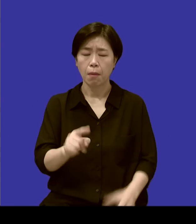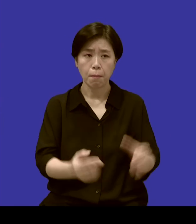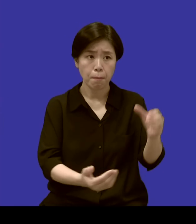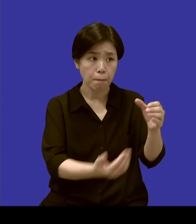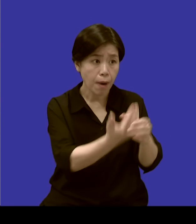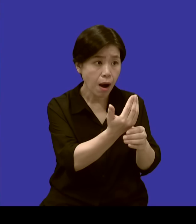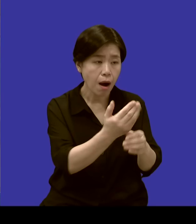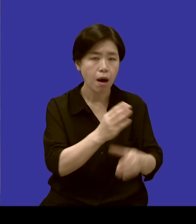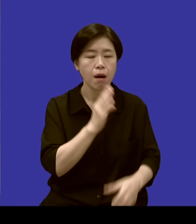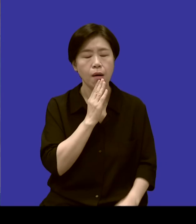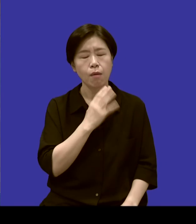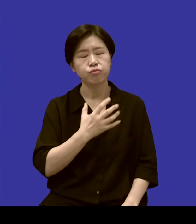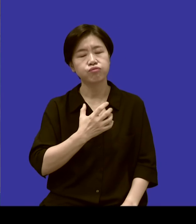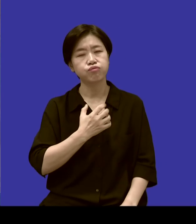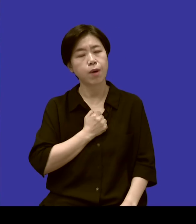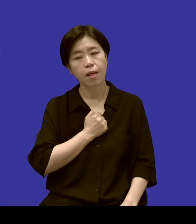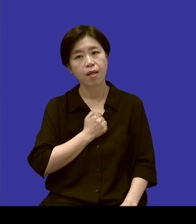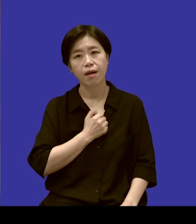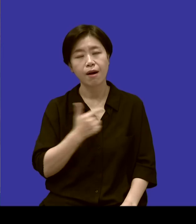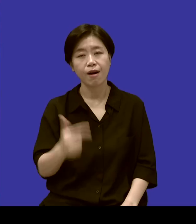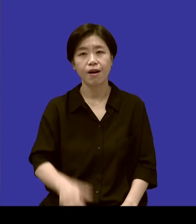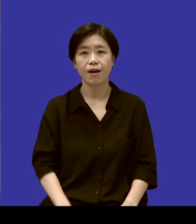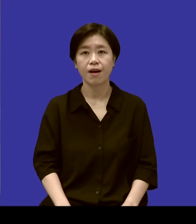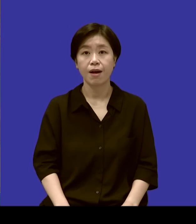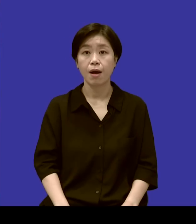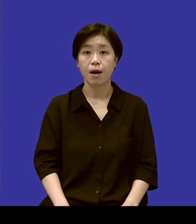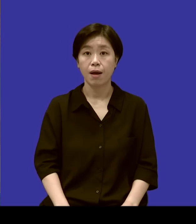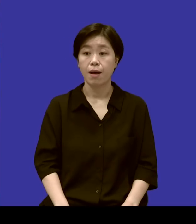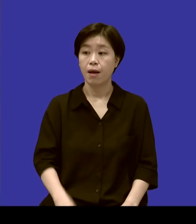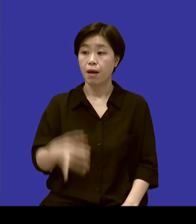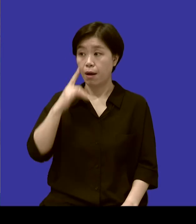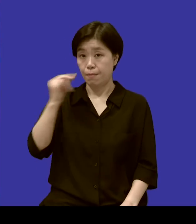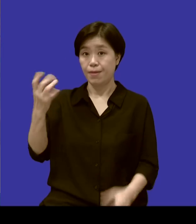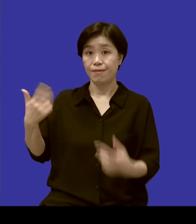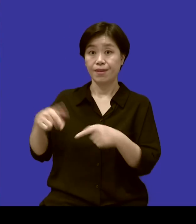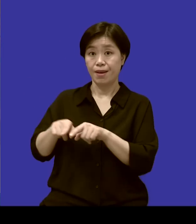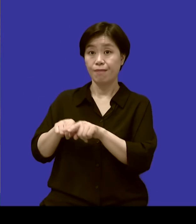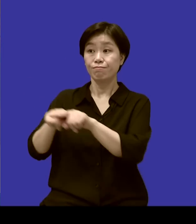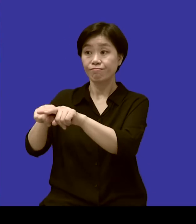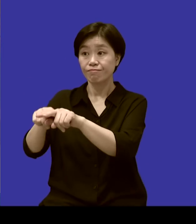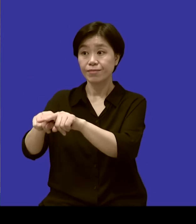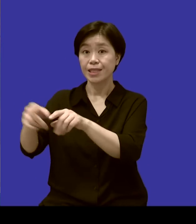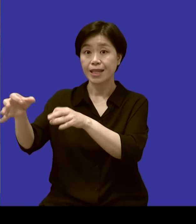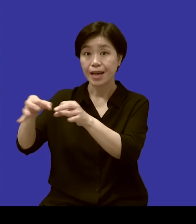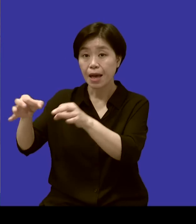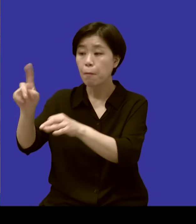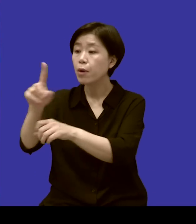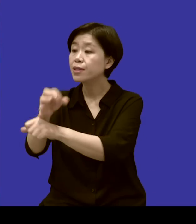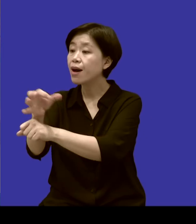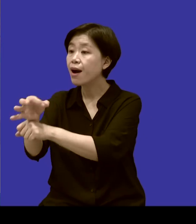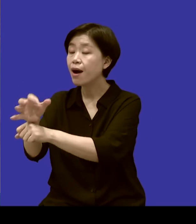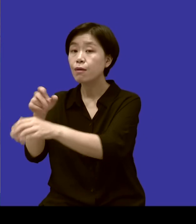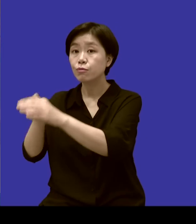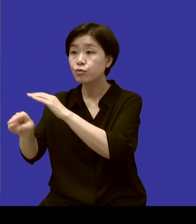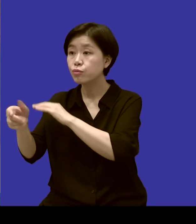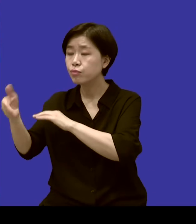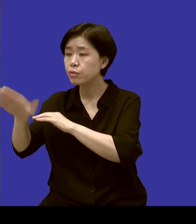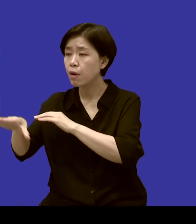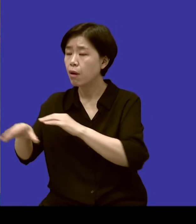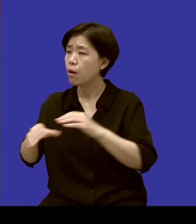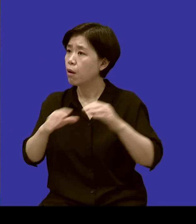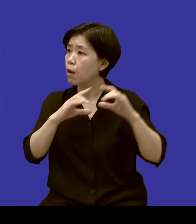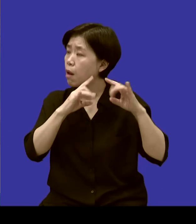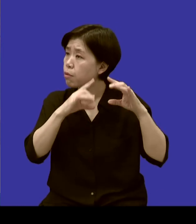충격이었어요. 그래서 엄마랑 이제 쇼핑을 다니면서 그 매장에서 라디오에서 소리가 나오는데